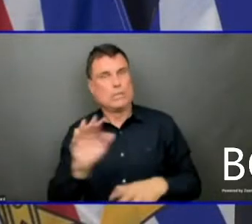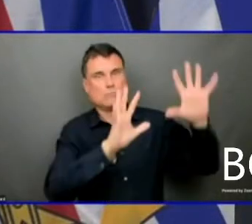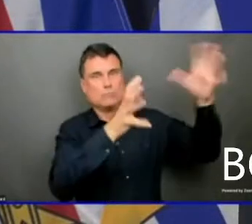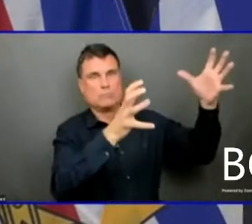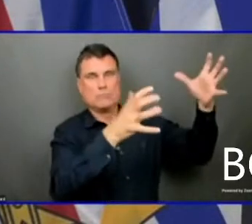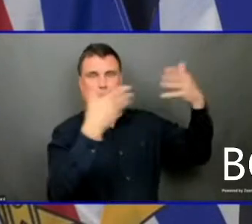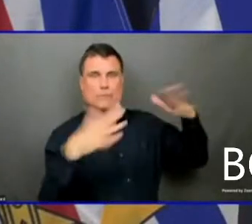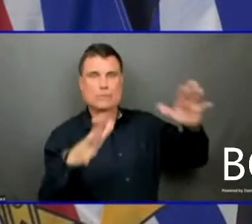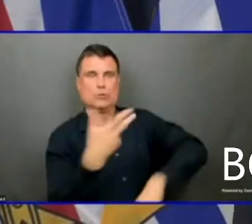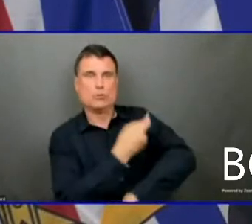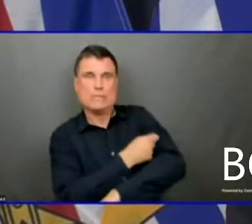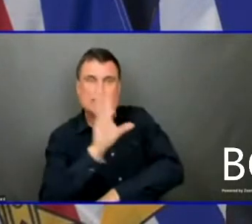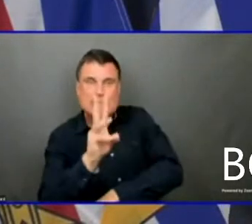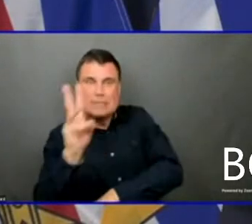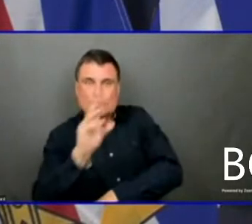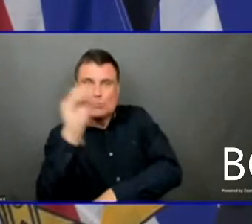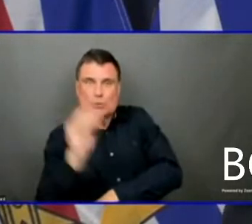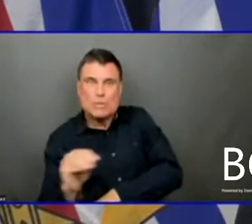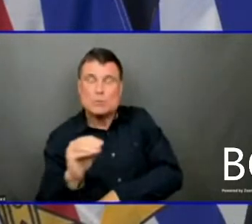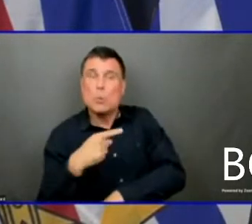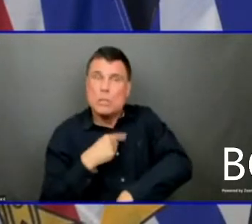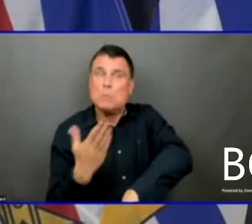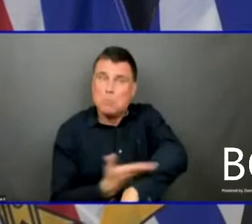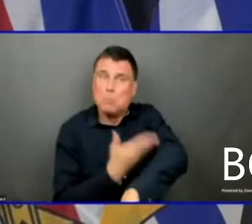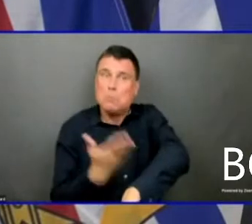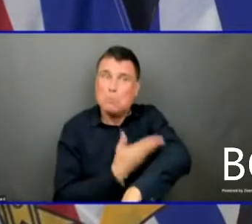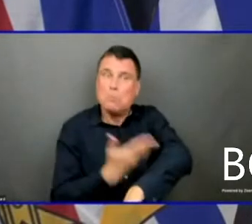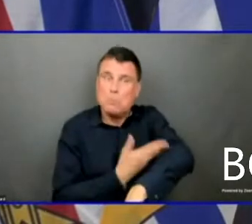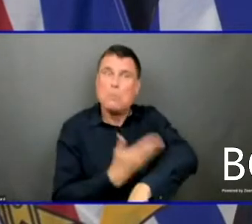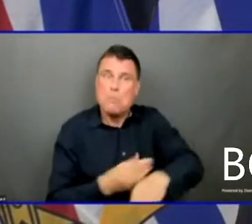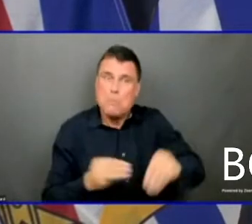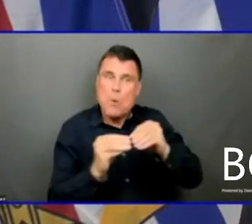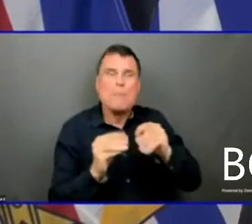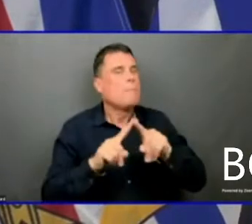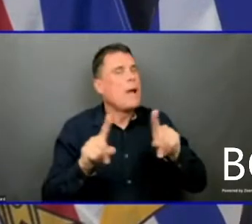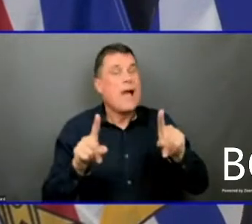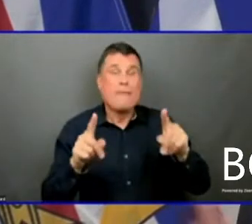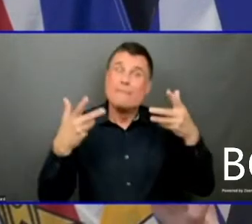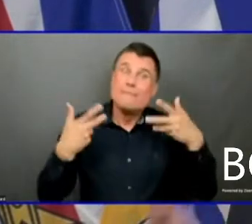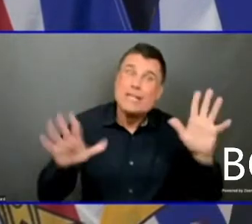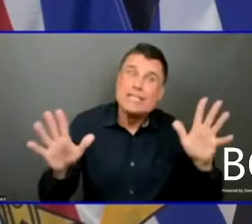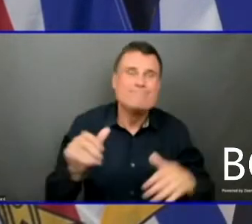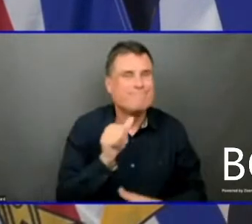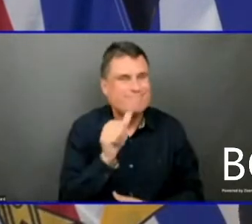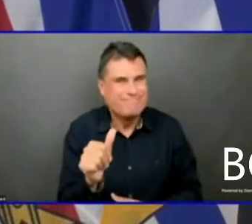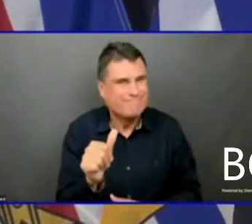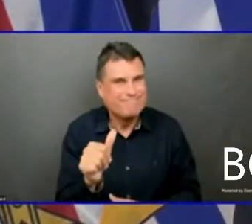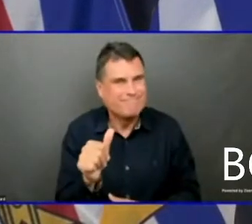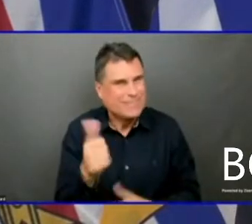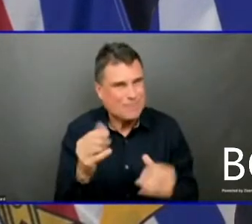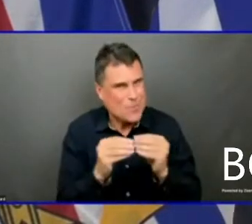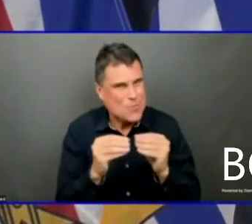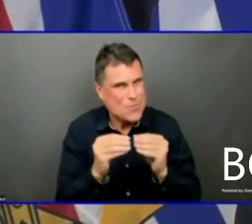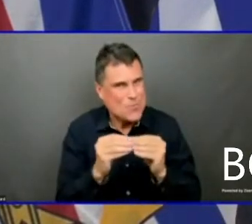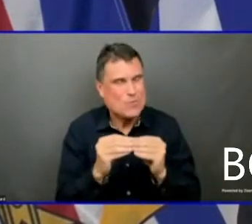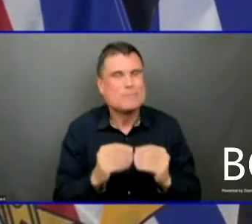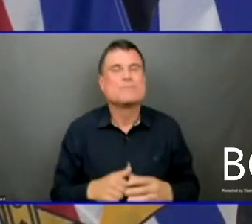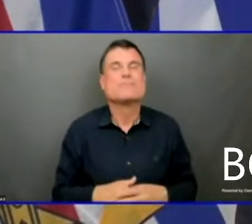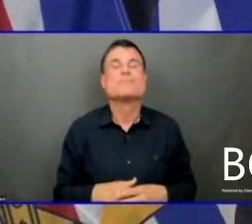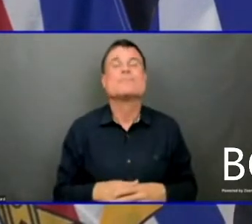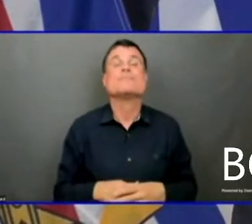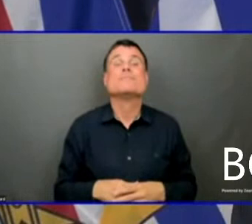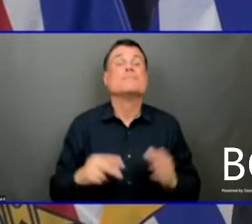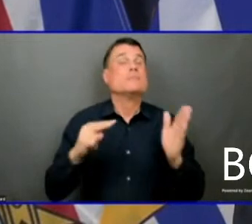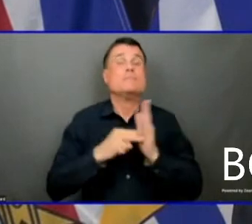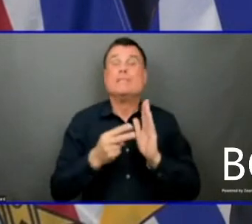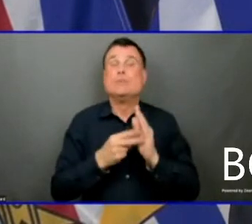就是16岁、17岁、18岁的人先打，因为他们高中生活最重要，他们要考虑到毕业啊，各种